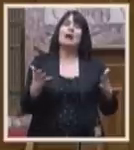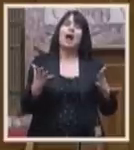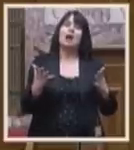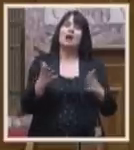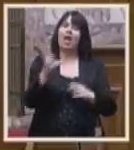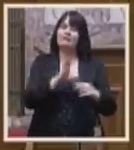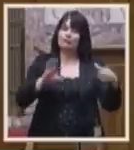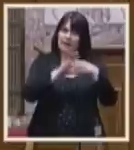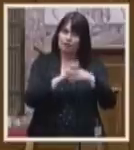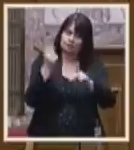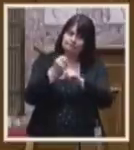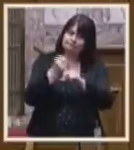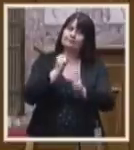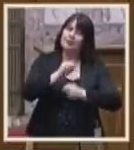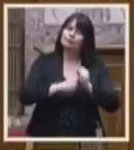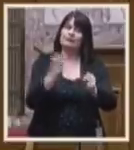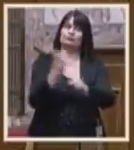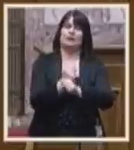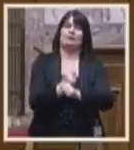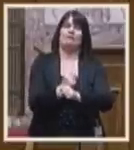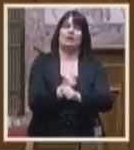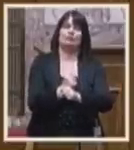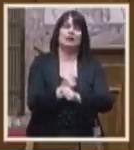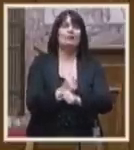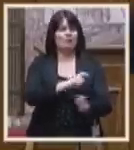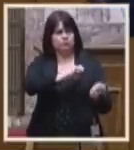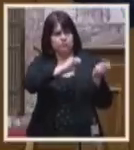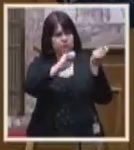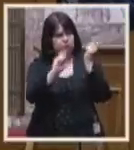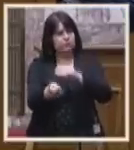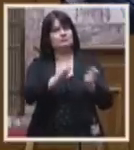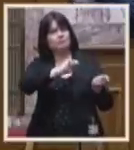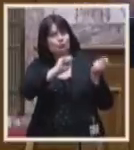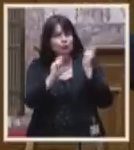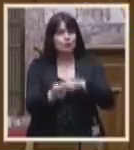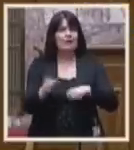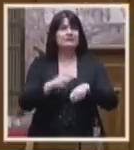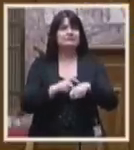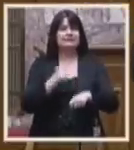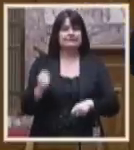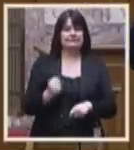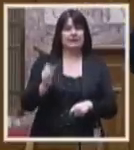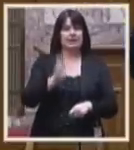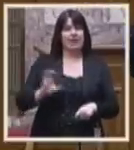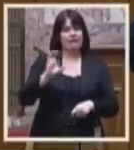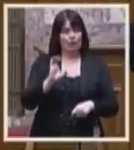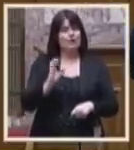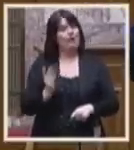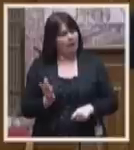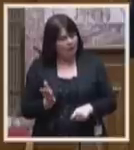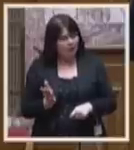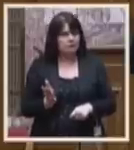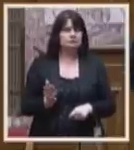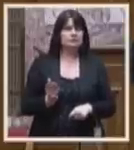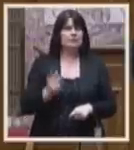Ευρωπαϊκή Ένωση. Να προωθήσουμε, ναι, μεγάλες αλλαγές παρά την συντηρητική Ευρώπη, γιατί είμαστε ελάχιστοι